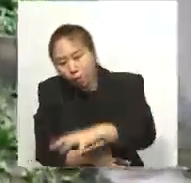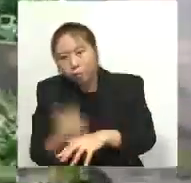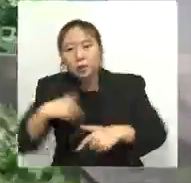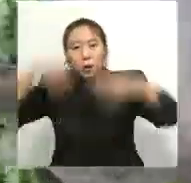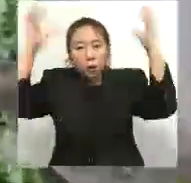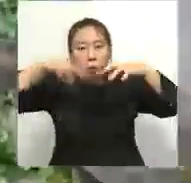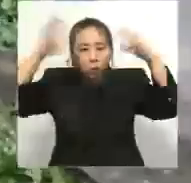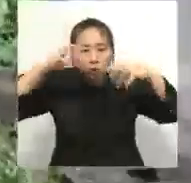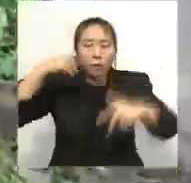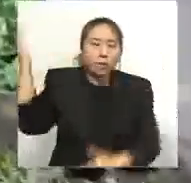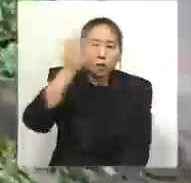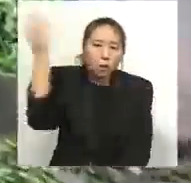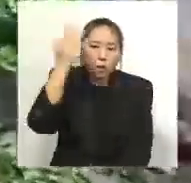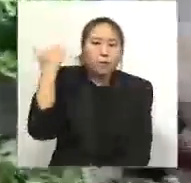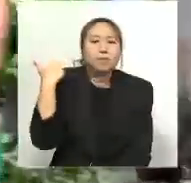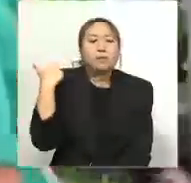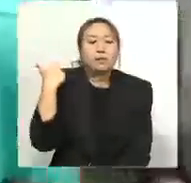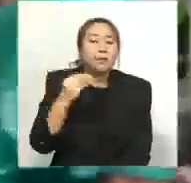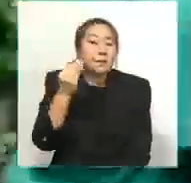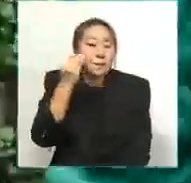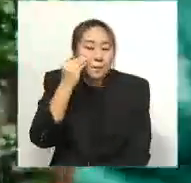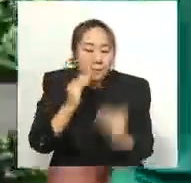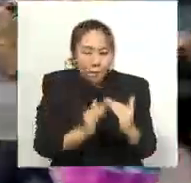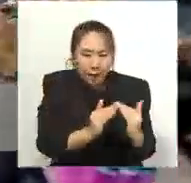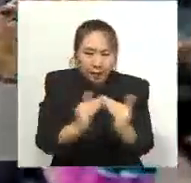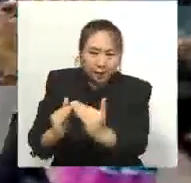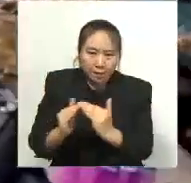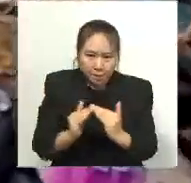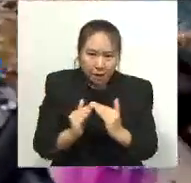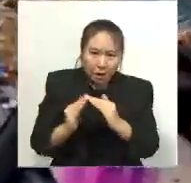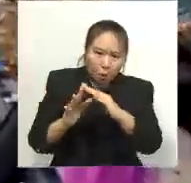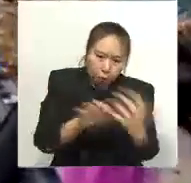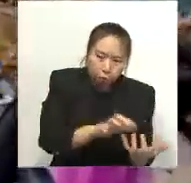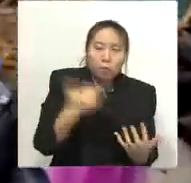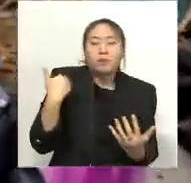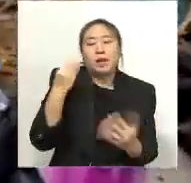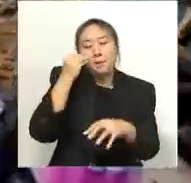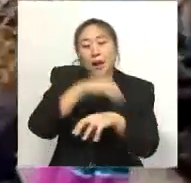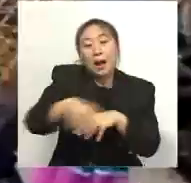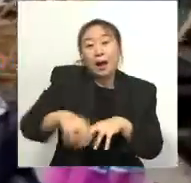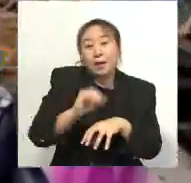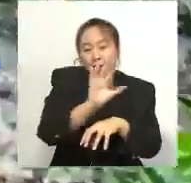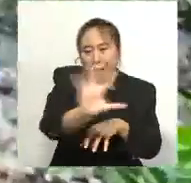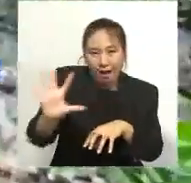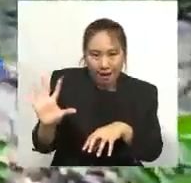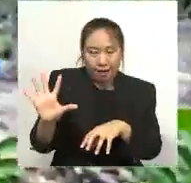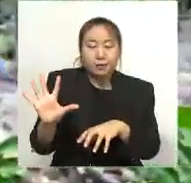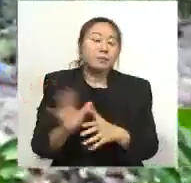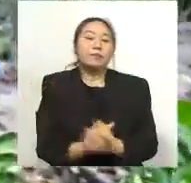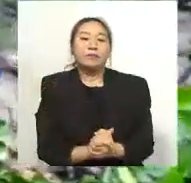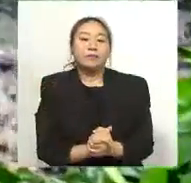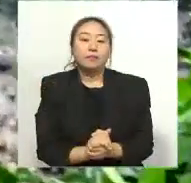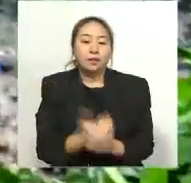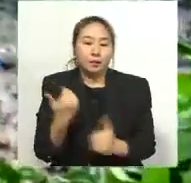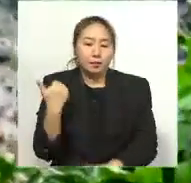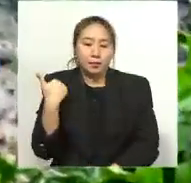ตกแล้วก็มีลมกระโชกแรงค่ะก็ทำให้บ้านเรือนได้รับความเสียหายจำนวน5หมู่บ้านนะคะที่ตำบลกงหราอำเภอกงหราเนี่